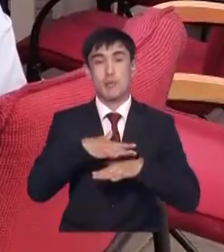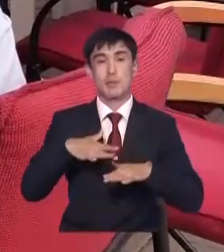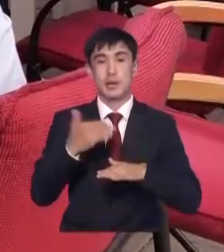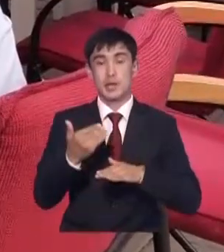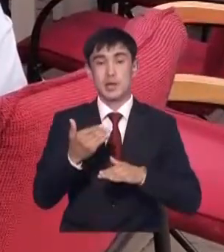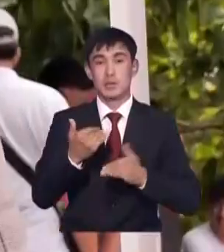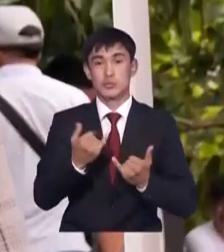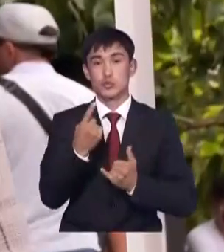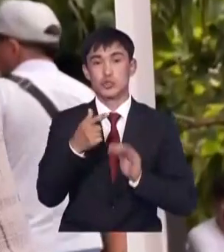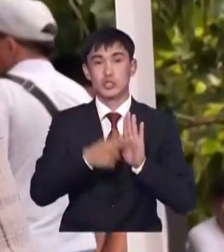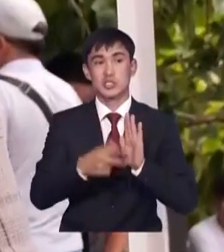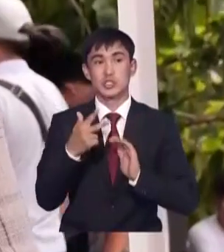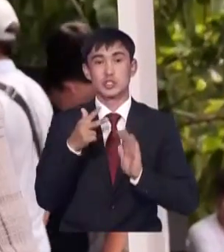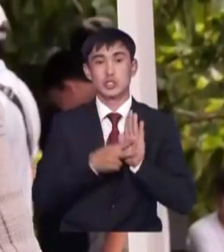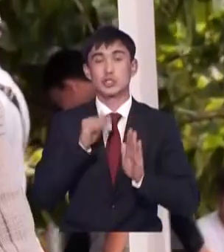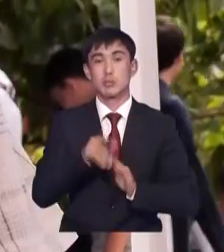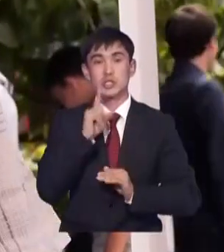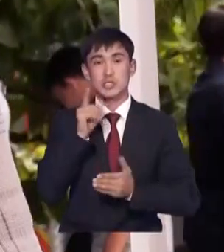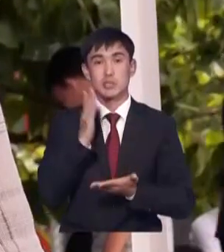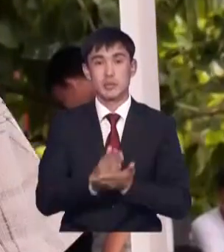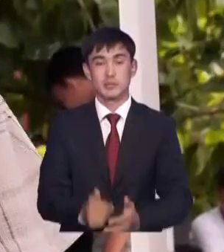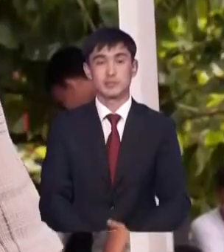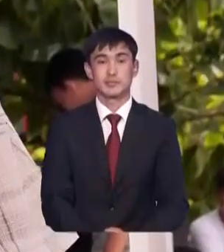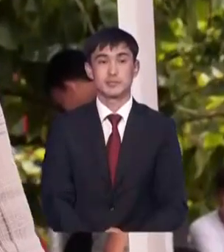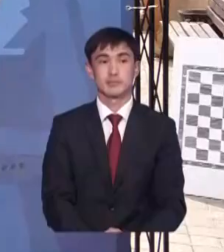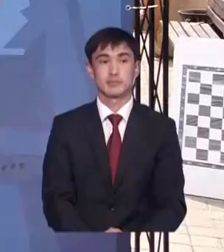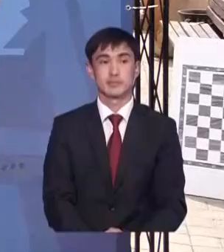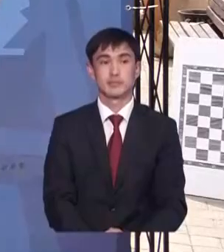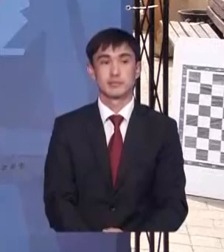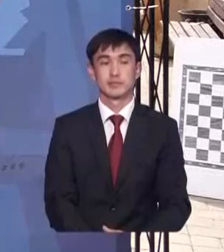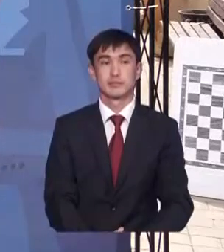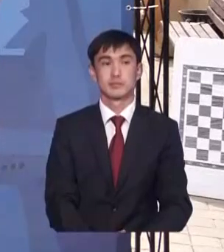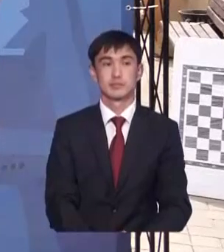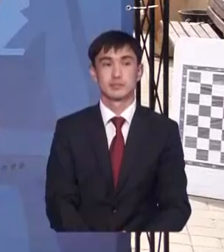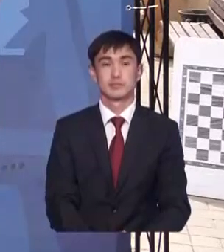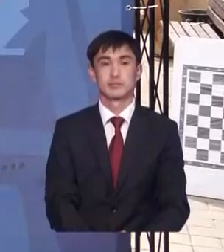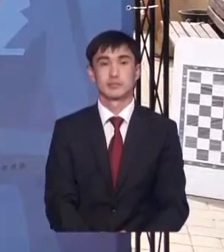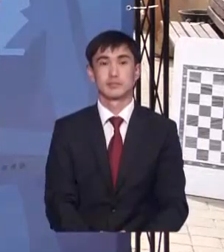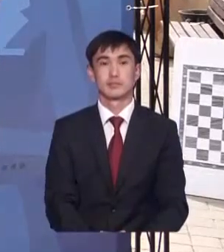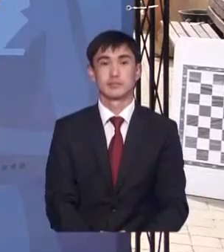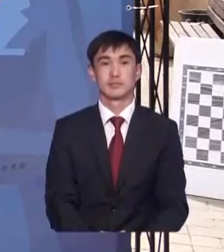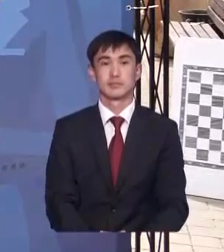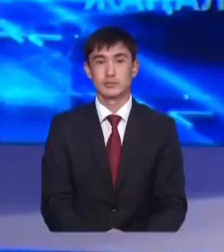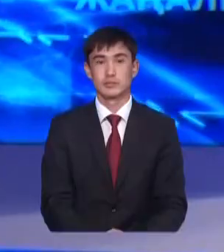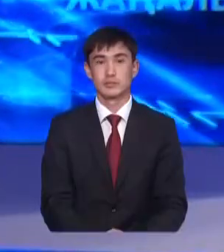бірі. Өңірде 187 мыңға жуық жас тұрады. Елдана Серікбайқызы, Абылай Құттықбай, Жетісу телеарнасы, Талдықорған.